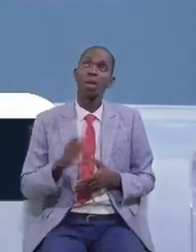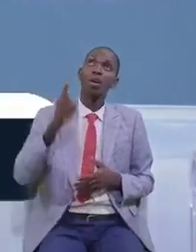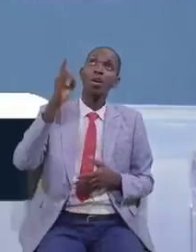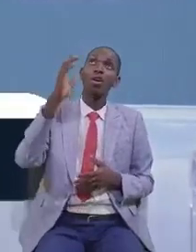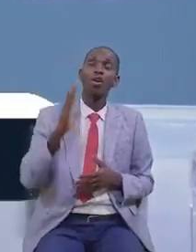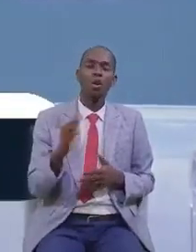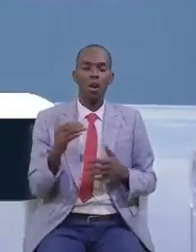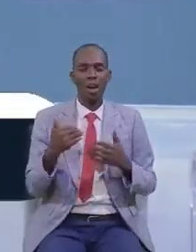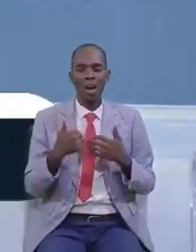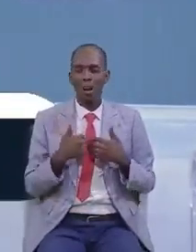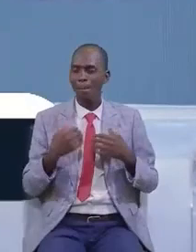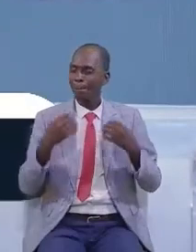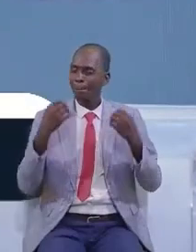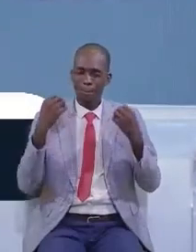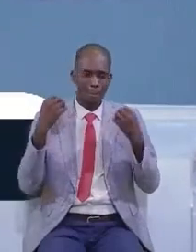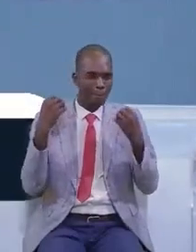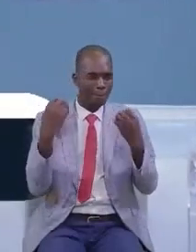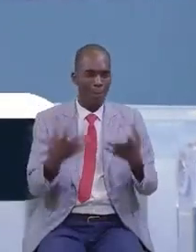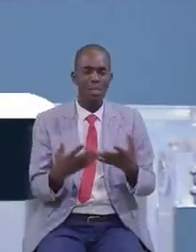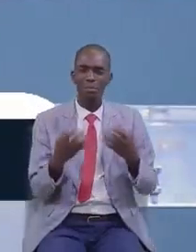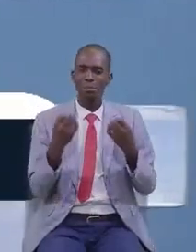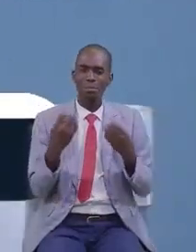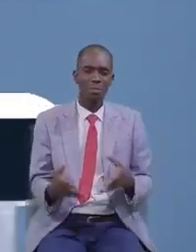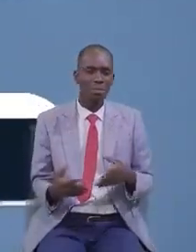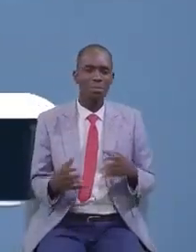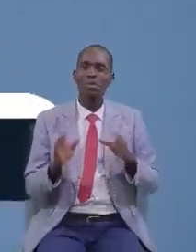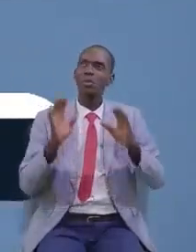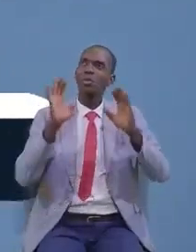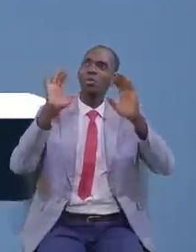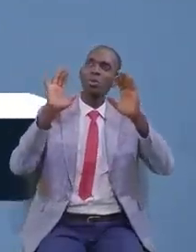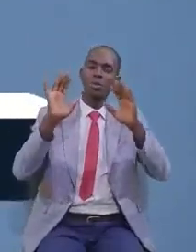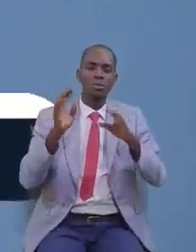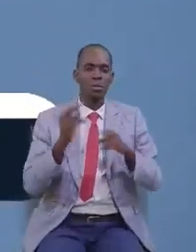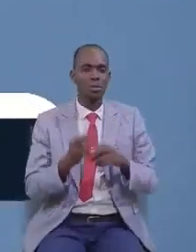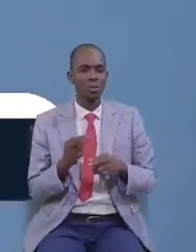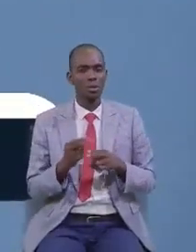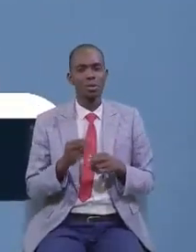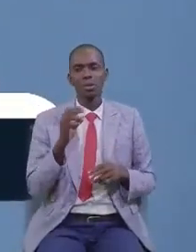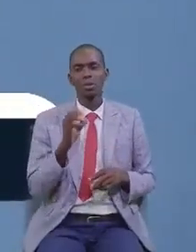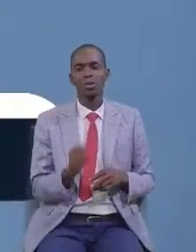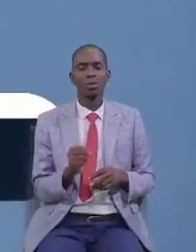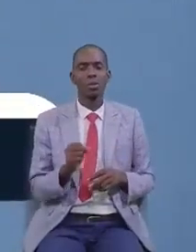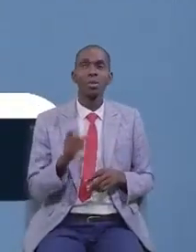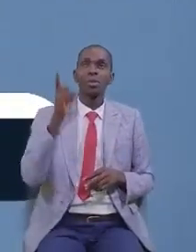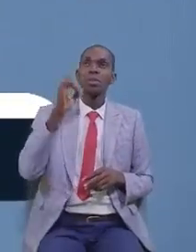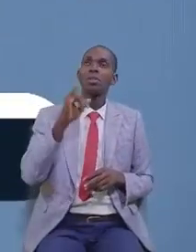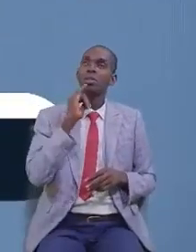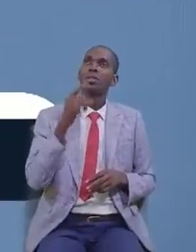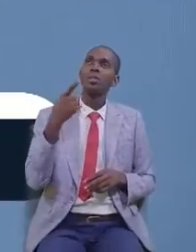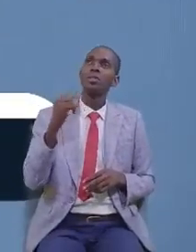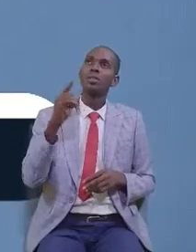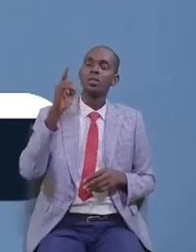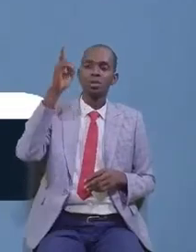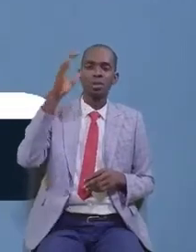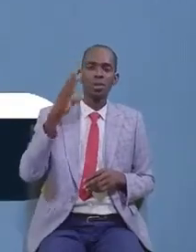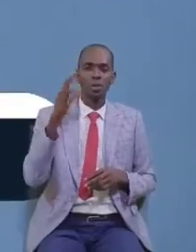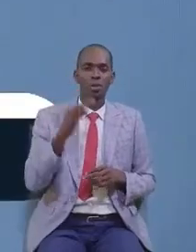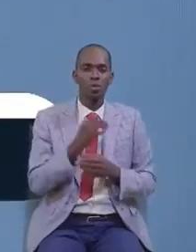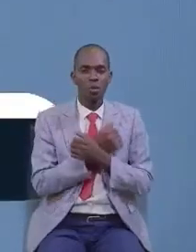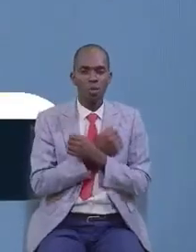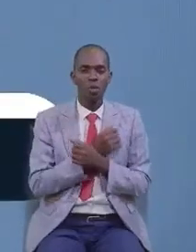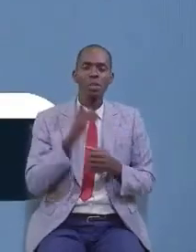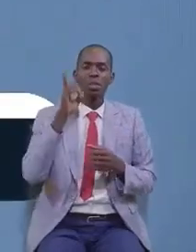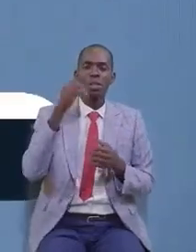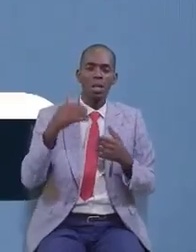has many attributes. దేవునికండి అనేకమైన గుణ లక్షణాలు ఉన్నాయి. Attributes of love. ఆయనకు ప్రేమ తత్వం ఉంది. Attributes